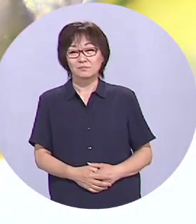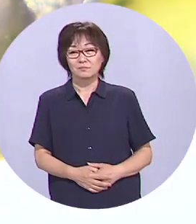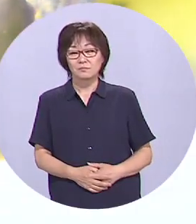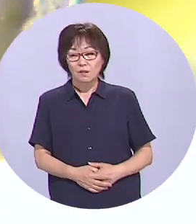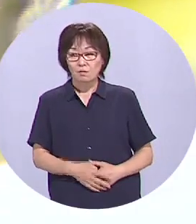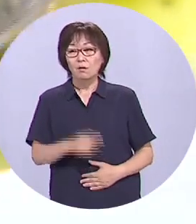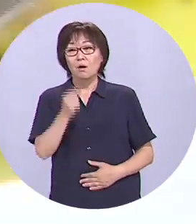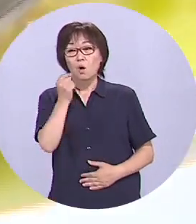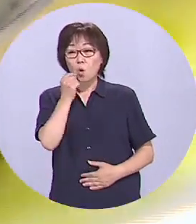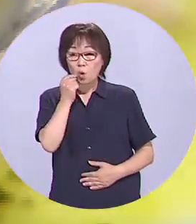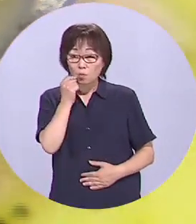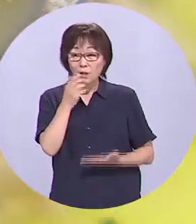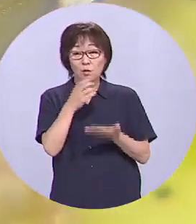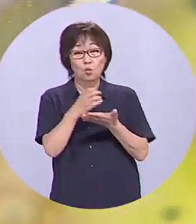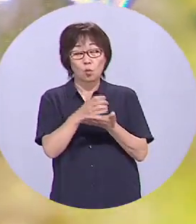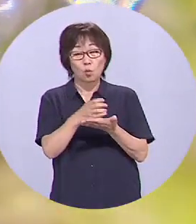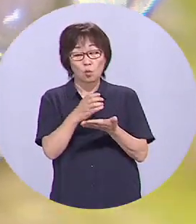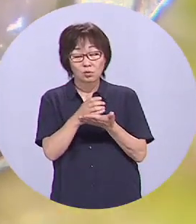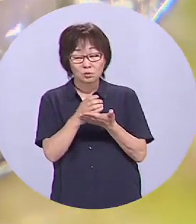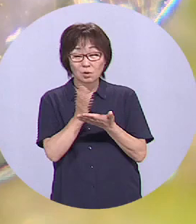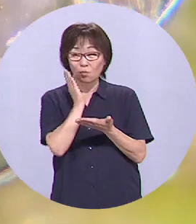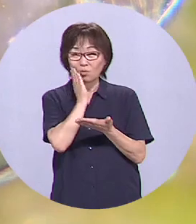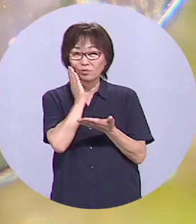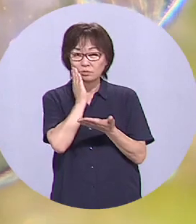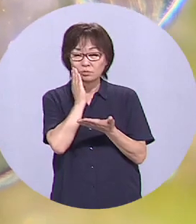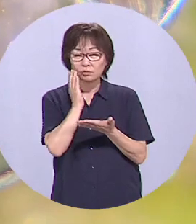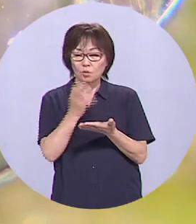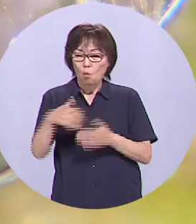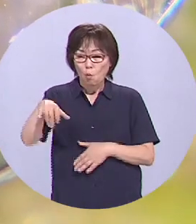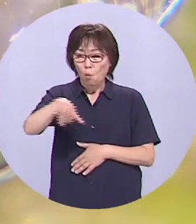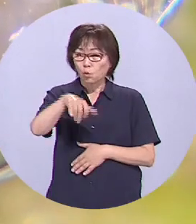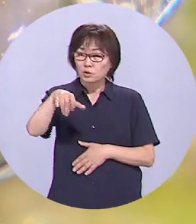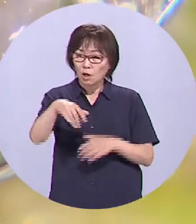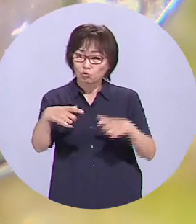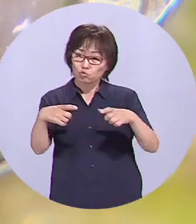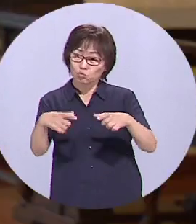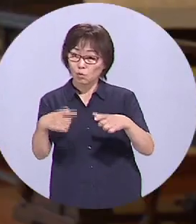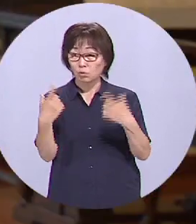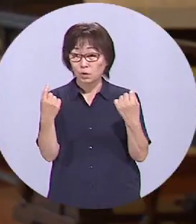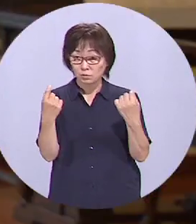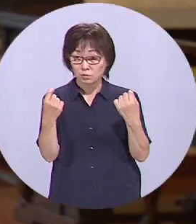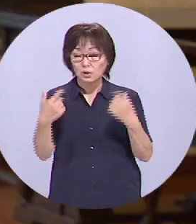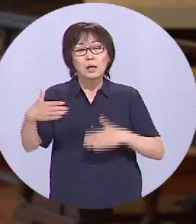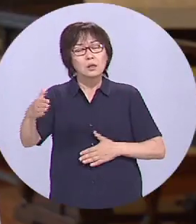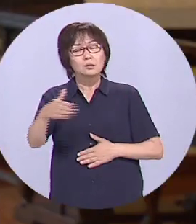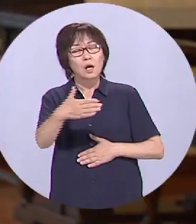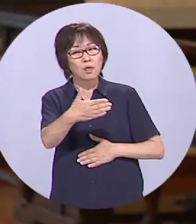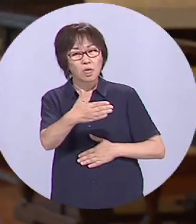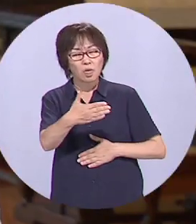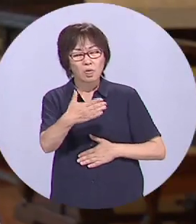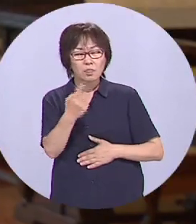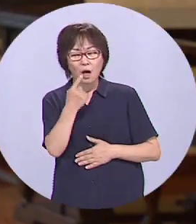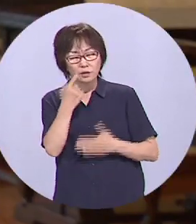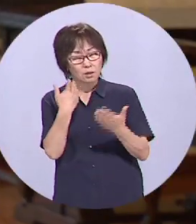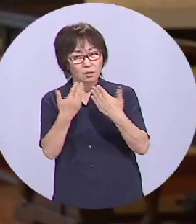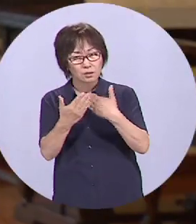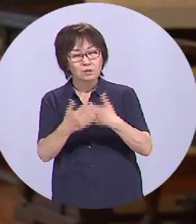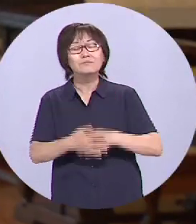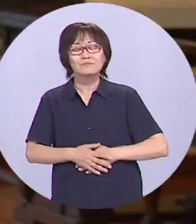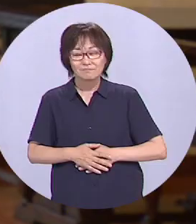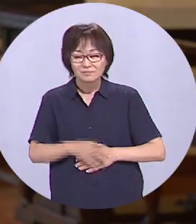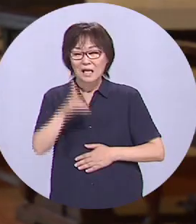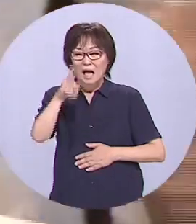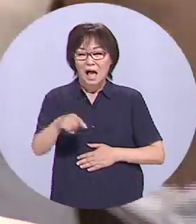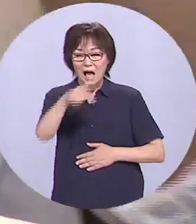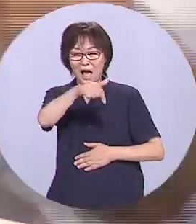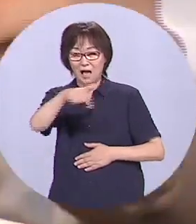米とお茶は合うね。お茶漬けみたいな、これ。でもな、サーモン自体に味がすごいしっかりついてますね。 そうですね、ハーブでマリネしております